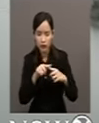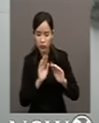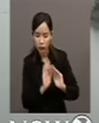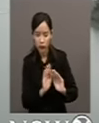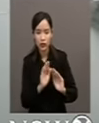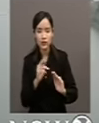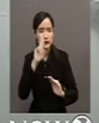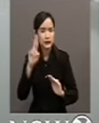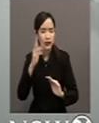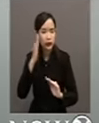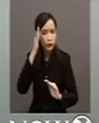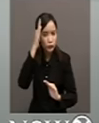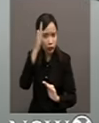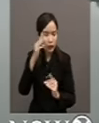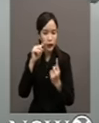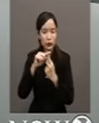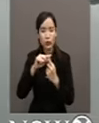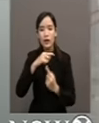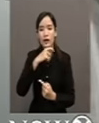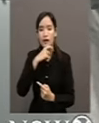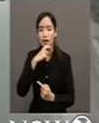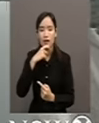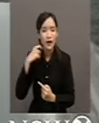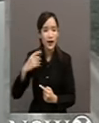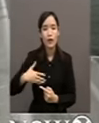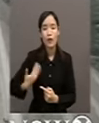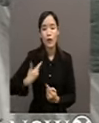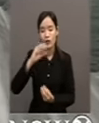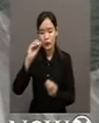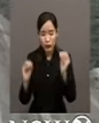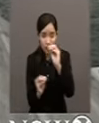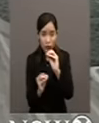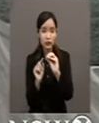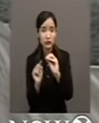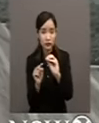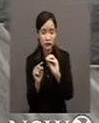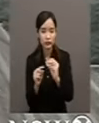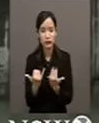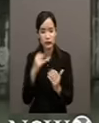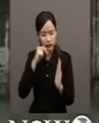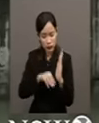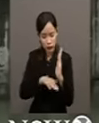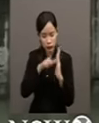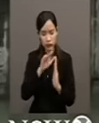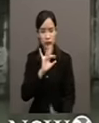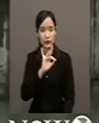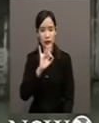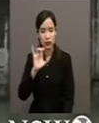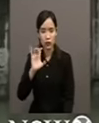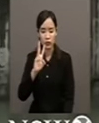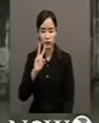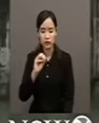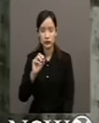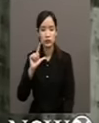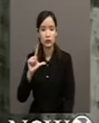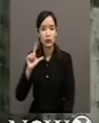ช้ยามหน้าแล้งนะครับในส่วนของเขื่อนป่าสักครับตอนนี้มีปริมาณน้ำในเขื่อน860ล้านลูกบาศก์เมตร